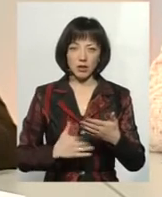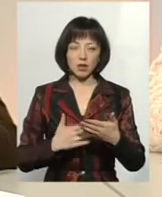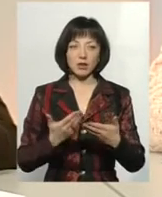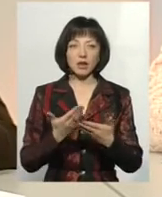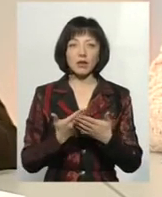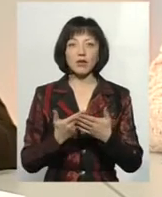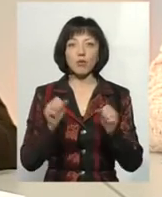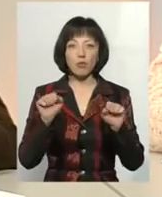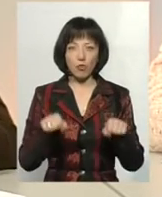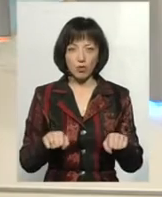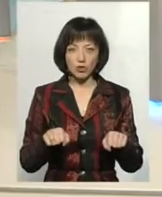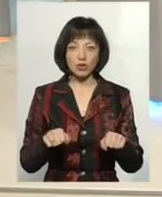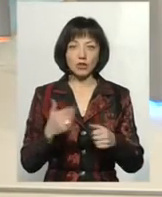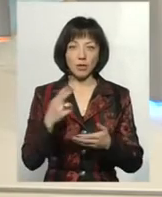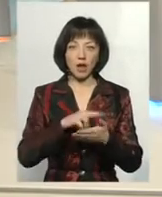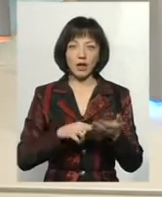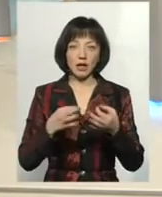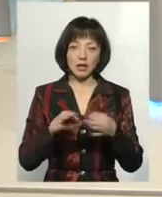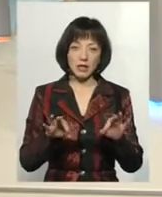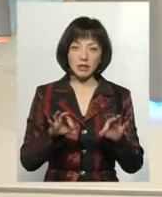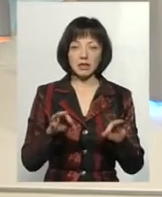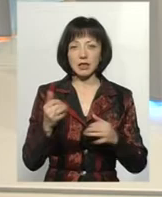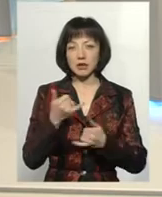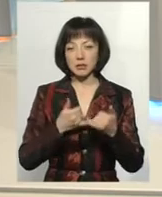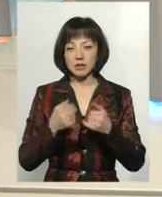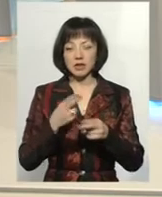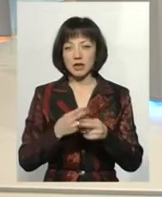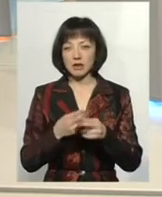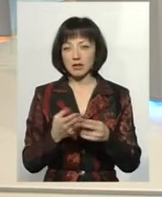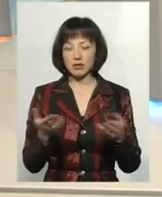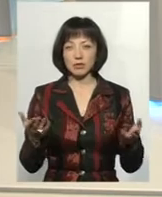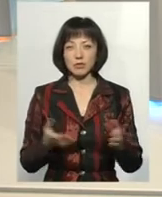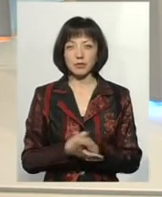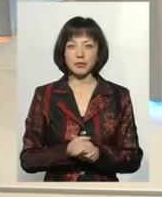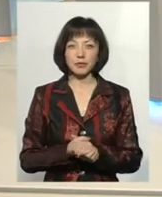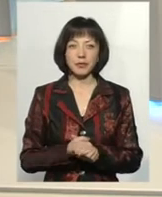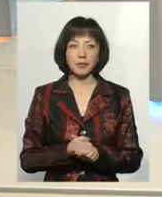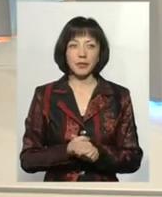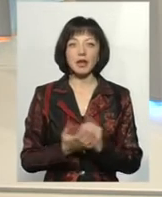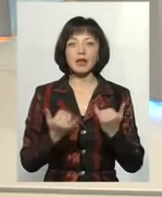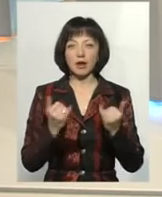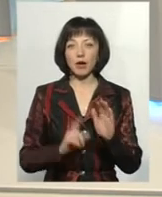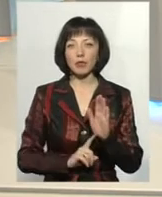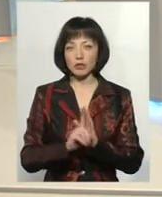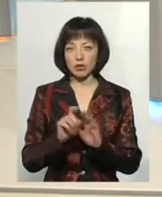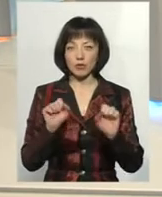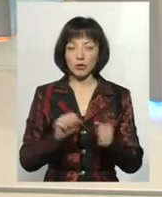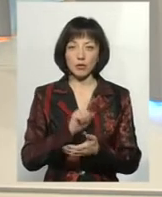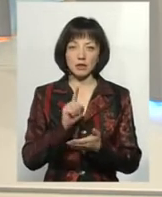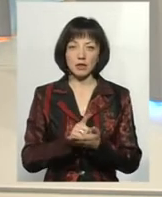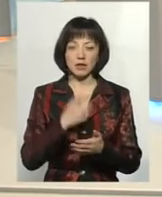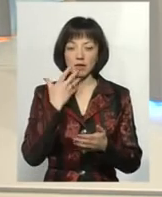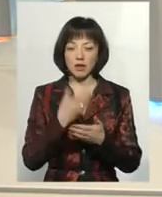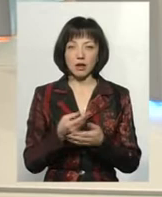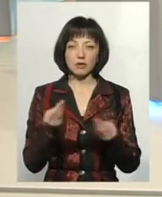речовин, на які вони акредитовані, нітрити, хімічні, якісь залізо, марганець. Ну, хоча б для початку, мабуть, та обов'язково за